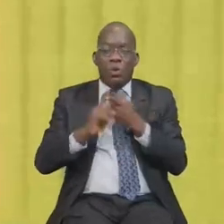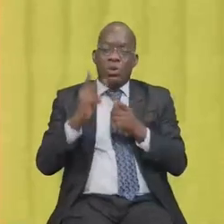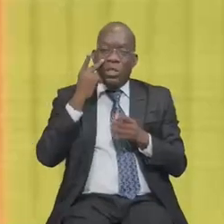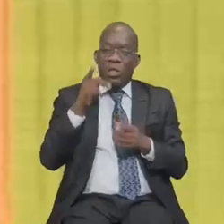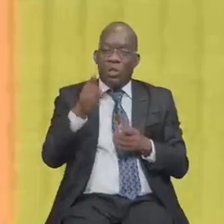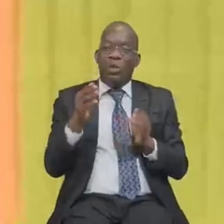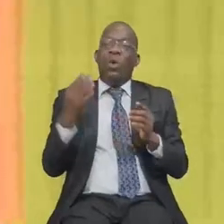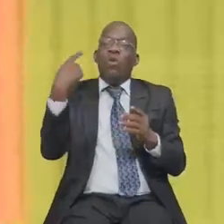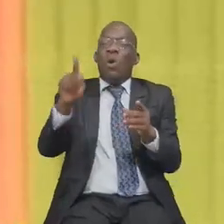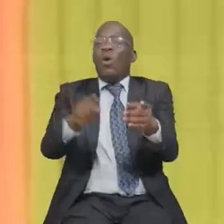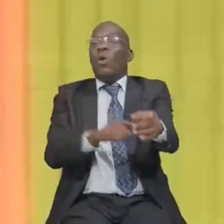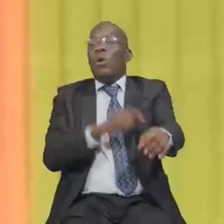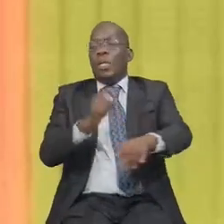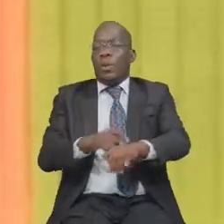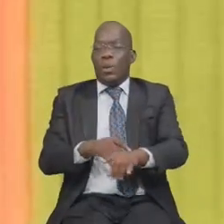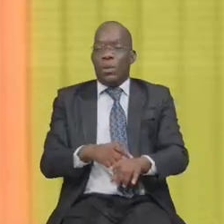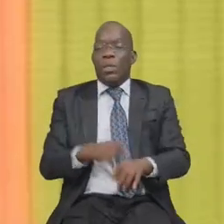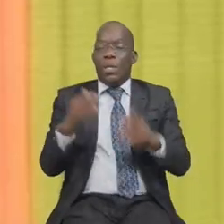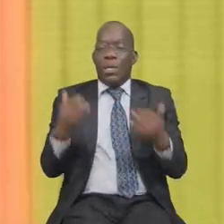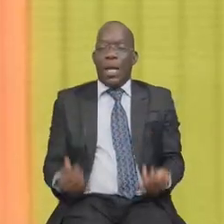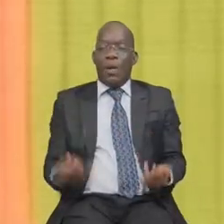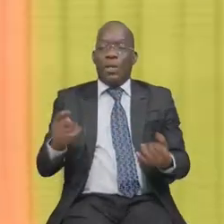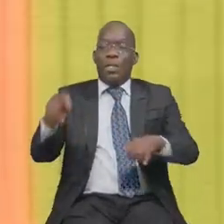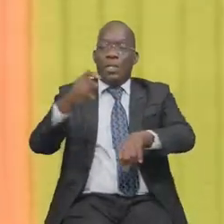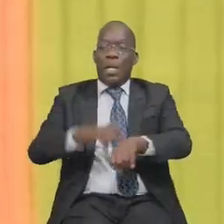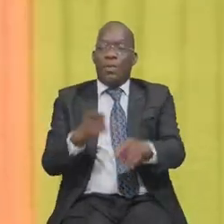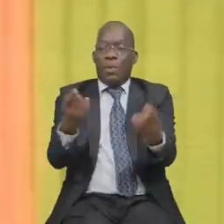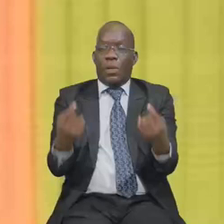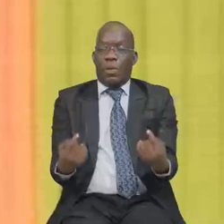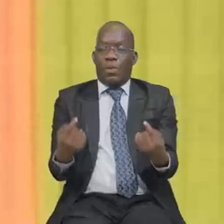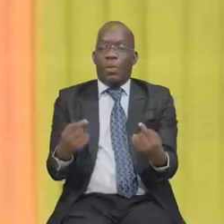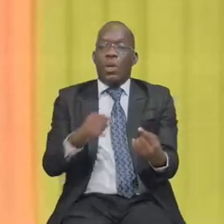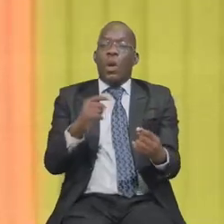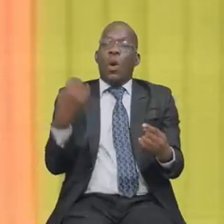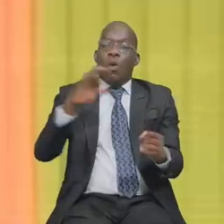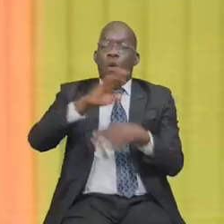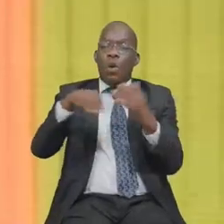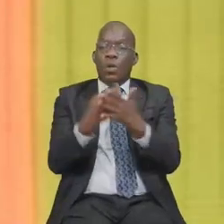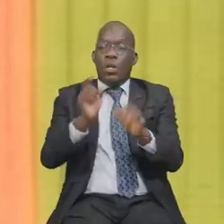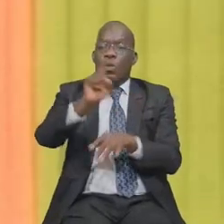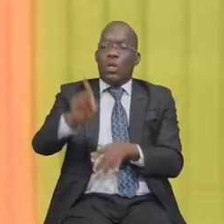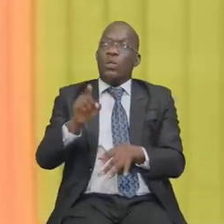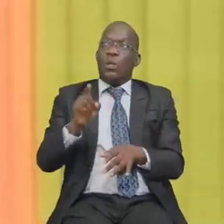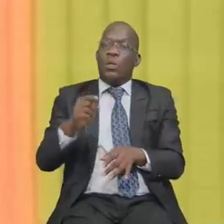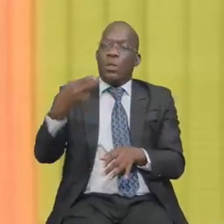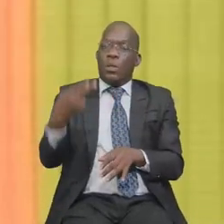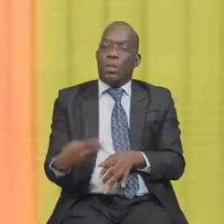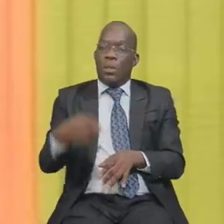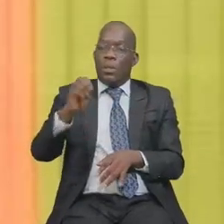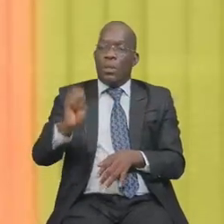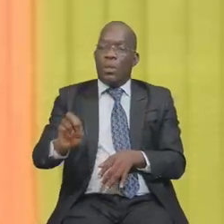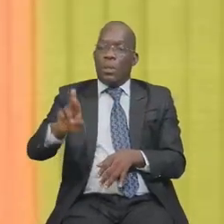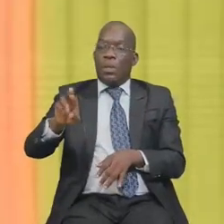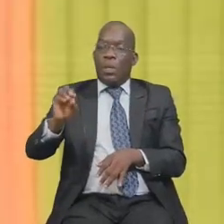était venu. Et de toutes les questions qu'Hérode a posées, il ne lui répondit